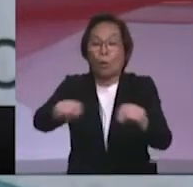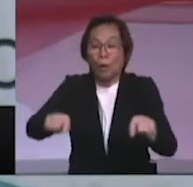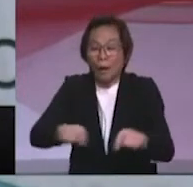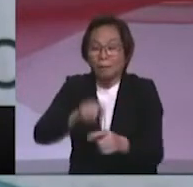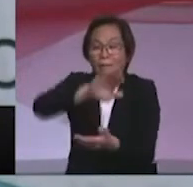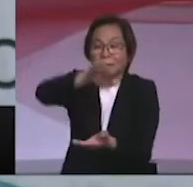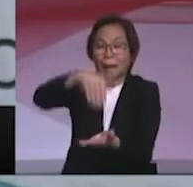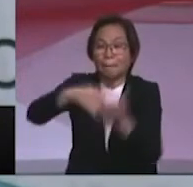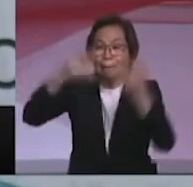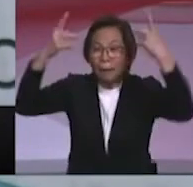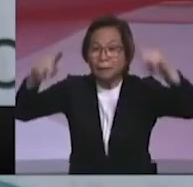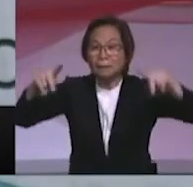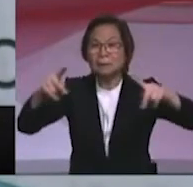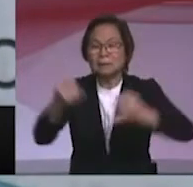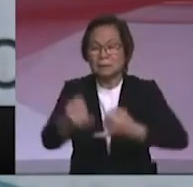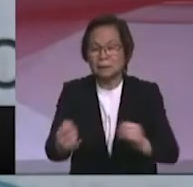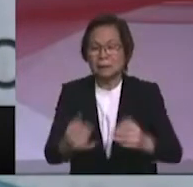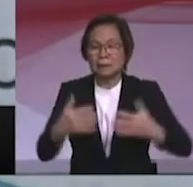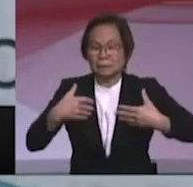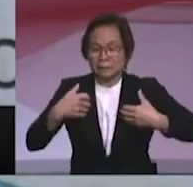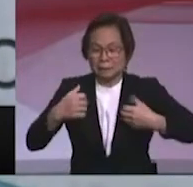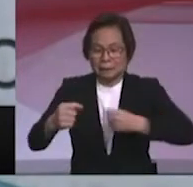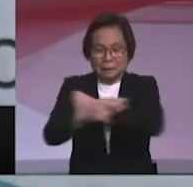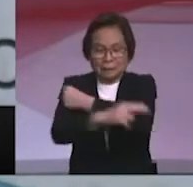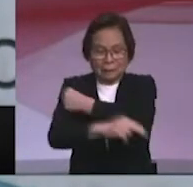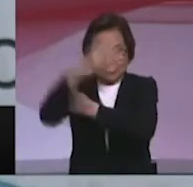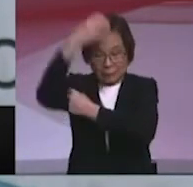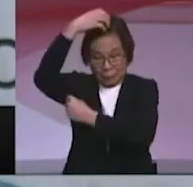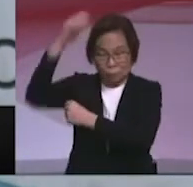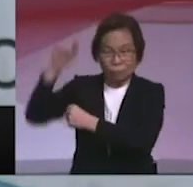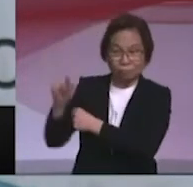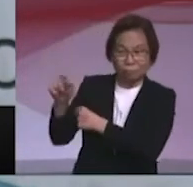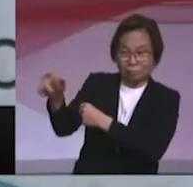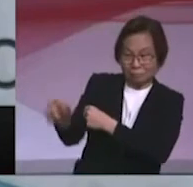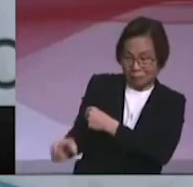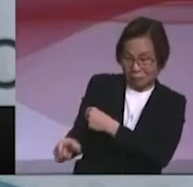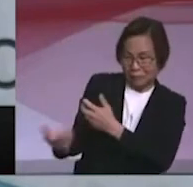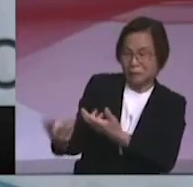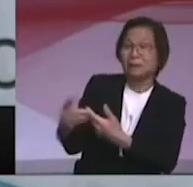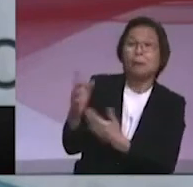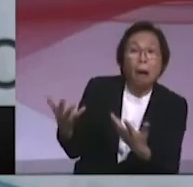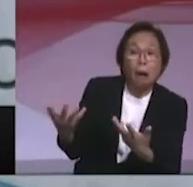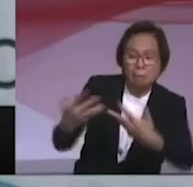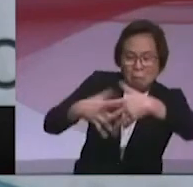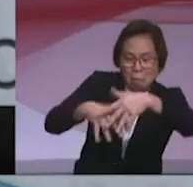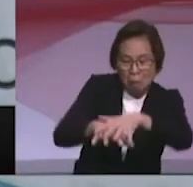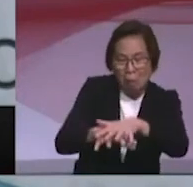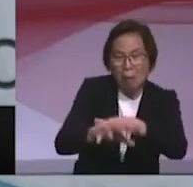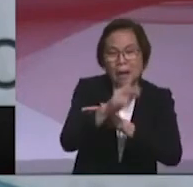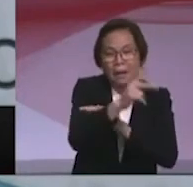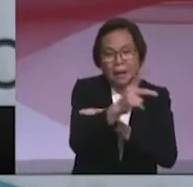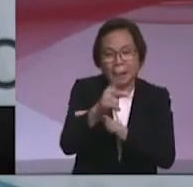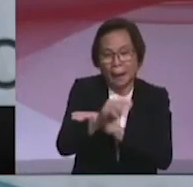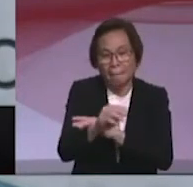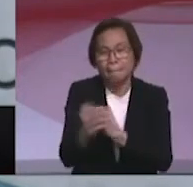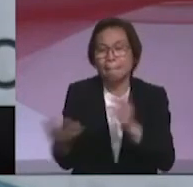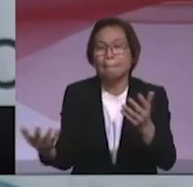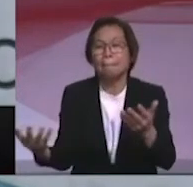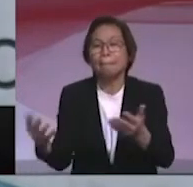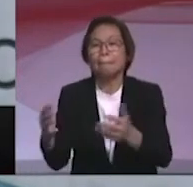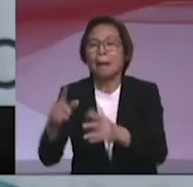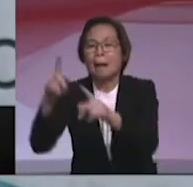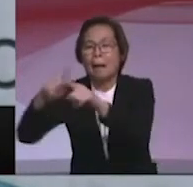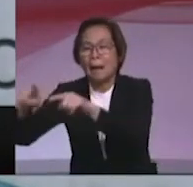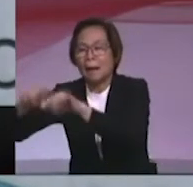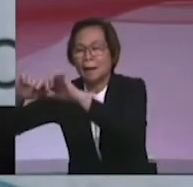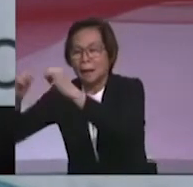Pengarah Jabatan Kesihatan Negeri Selangor. Ia merupakan satu kolaborasi di antara Kementerian Kesihatan Malaysia dengan